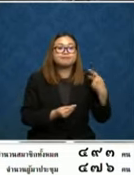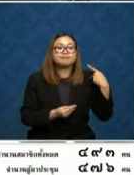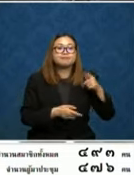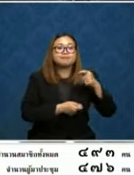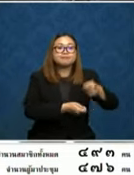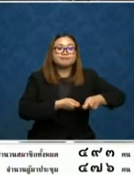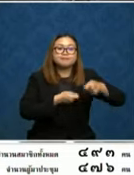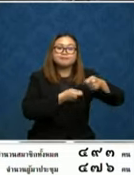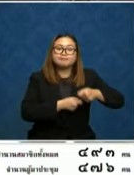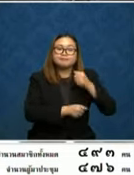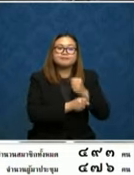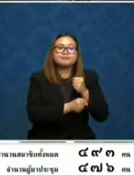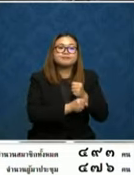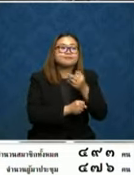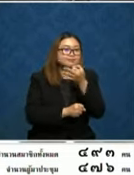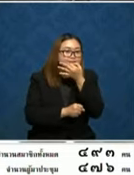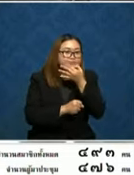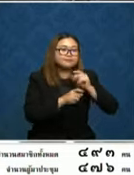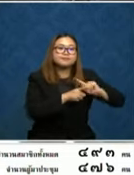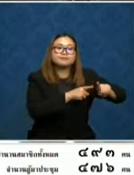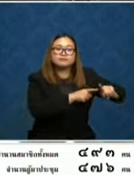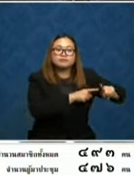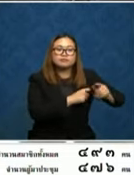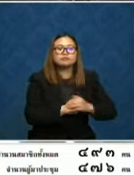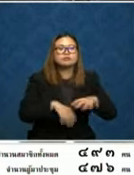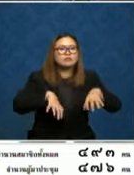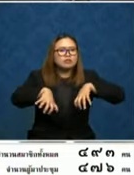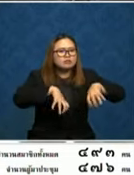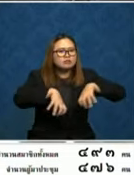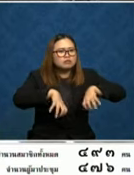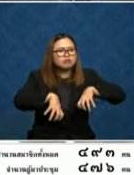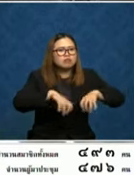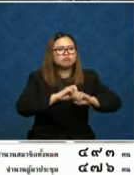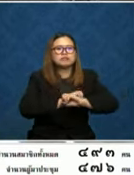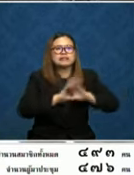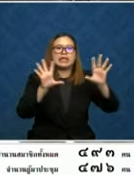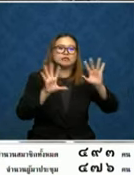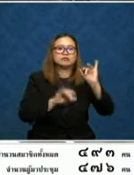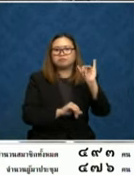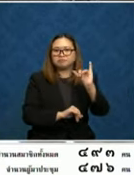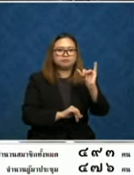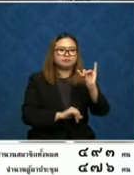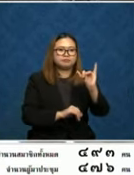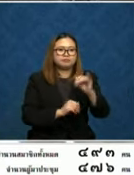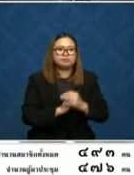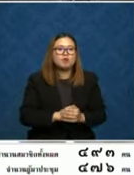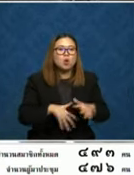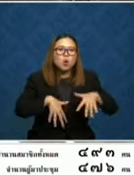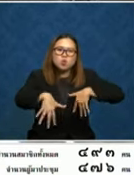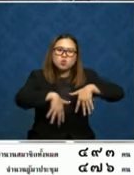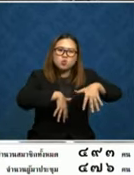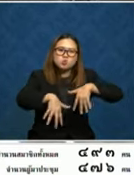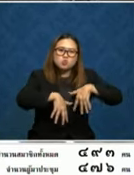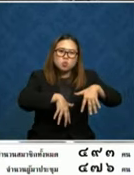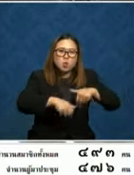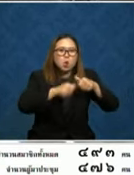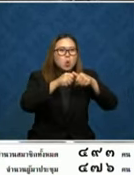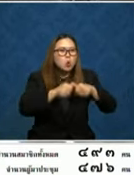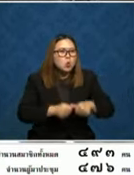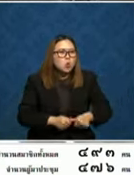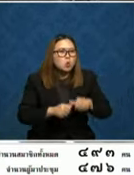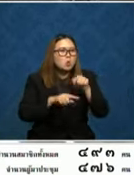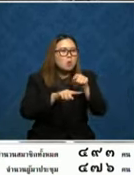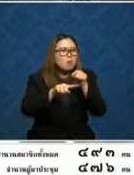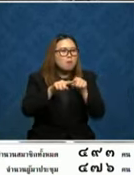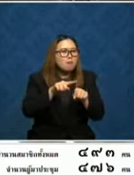ก็ยังไม่มีความชัดเจนไม่มีบริหารจัดการที่ชัดเจนว่ามันควรจะให้ประชาชนเข้าอยู่ในอัตราราคาเท่าไหร่ในการ